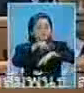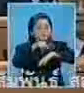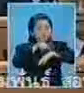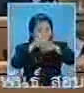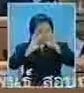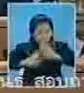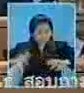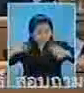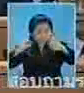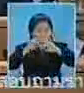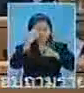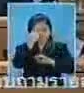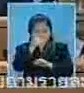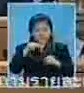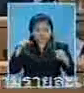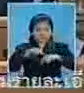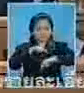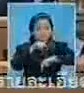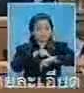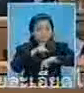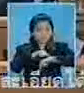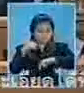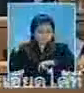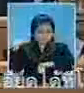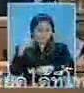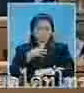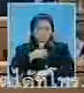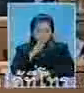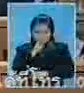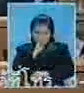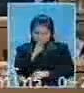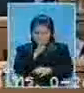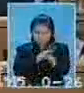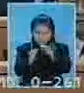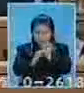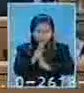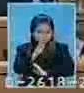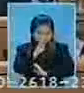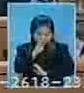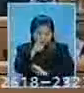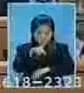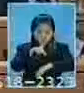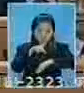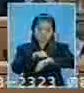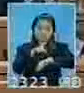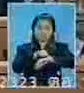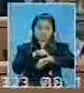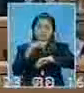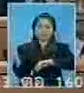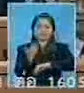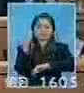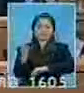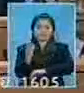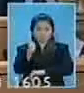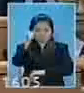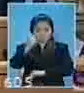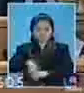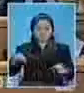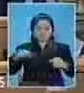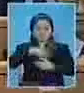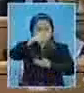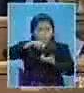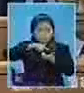สิ่งสำคัญนะครับช่วงนี้มันไม่ทันกันละผมอยากจะให้ท่านตอบตรงประเด็นและประหยัดเวลานะครับ SMS นี่ของเก่าแล้ว